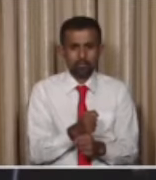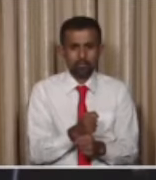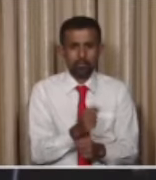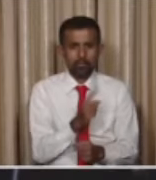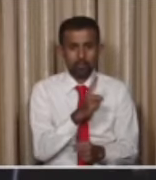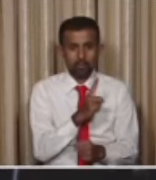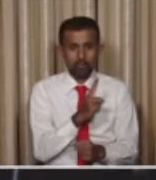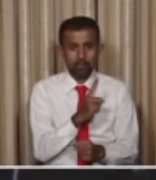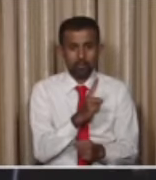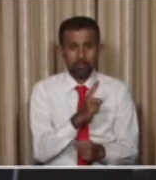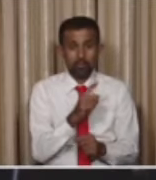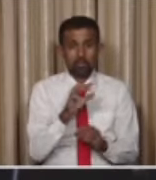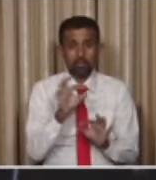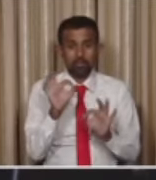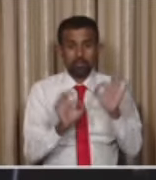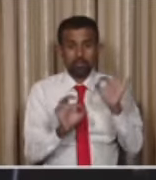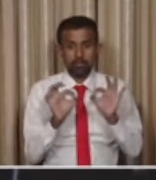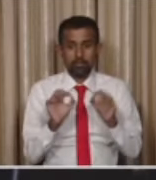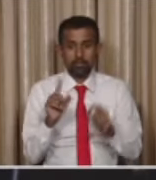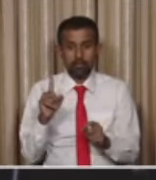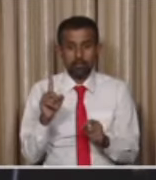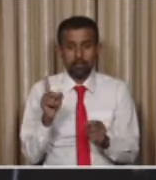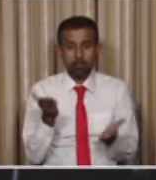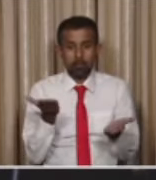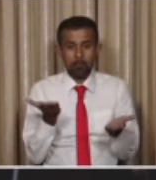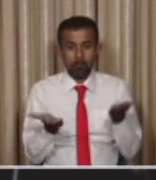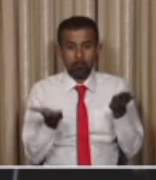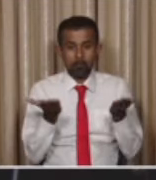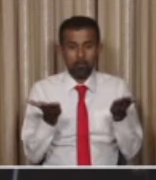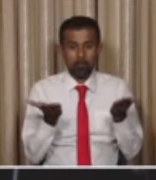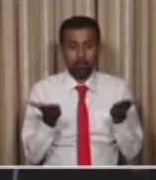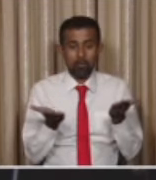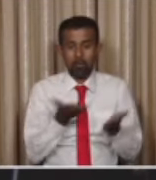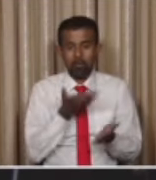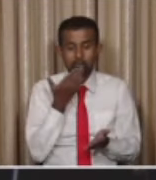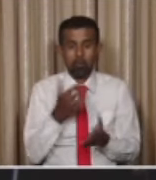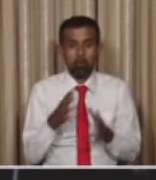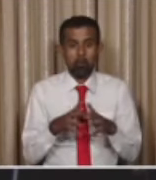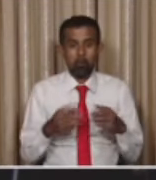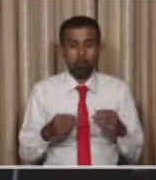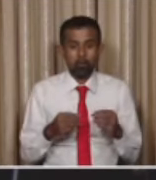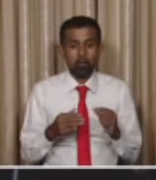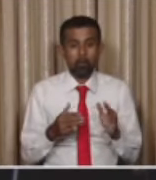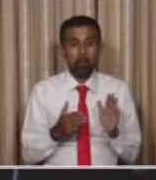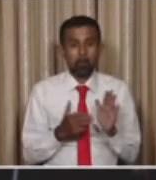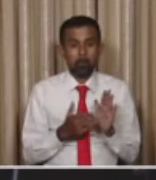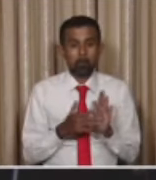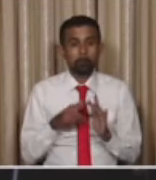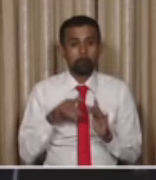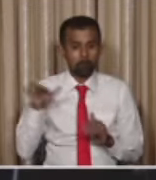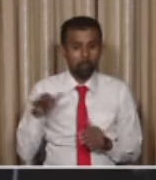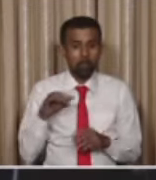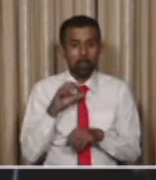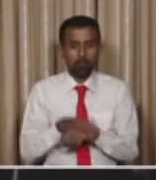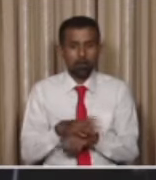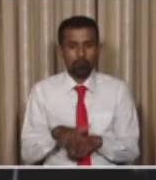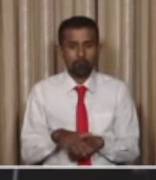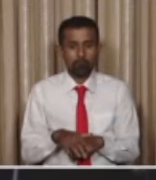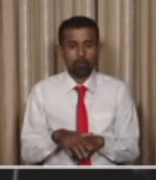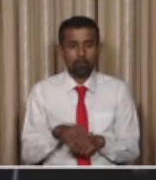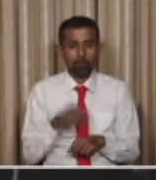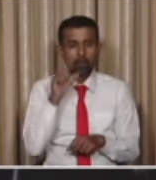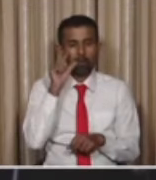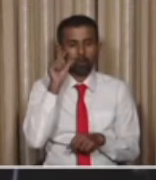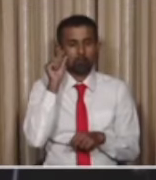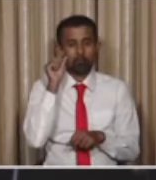එක ග්‍රෑම් එකකින් 100න් එකක් මැනිය හැකි උපකරණ මේ මිහින්තලයෙන් අපිට හම්බ වෙලා තියෙනවා. ඒවා නිර්වින්දන සඳහා